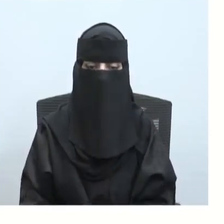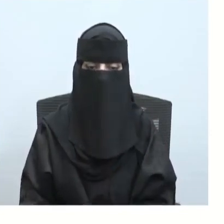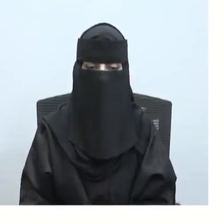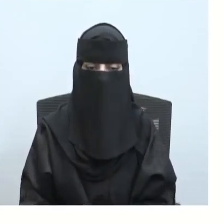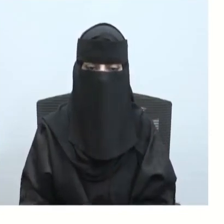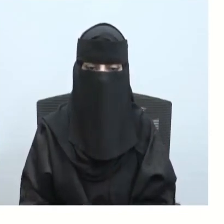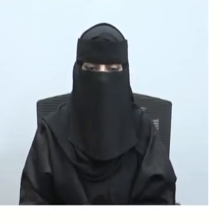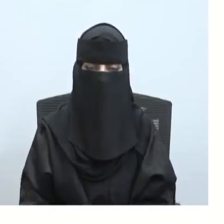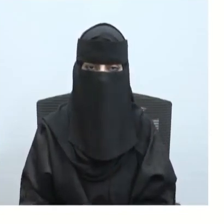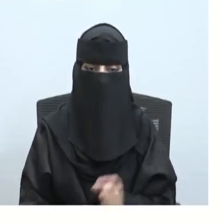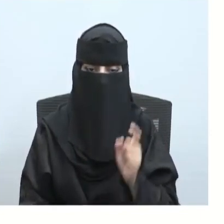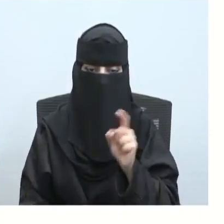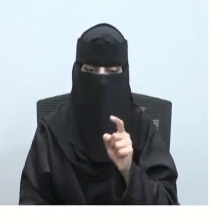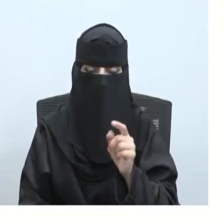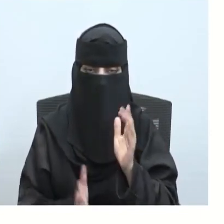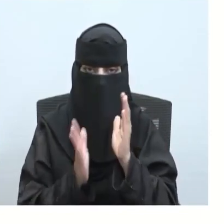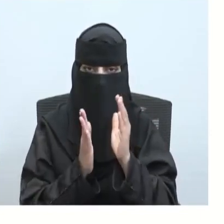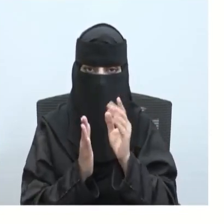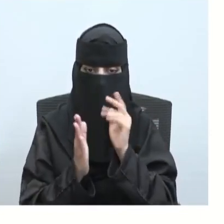بعد ذلك تشغيل المحاكاة